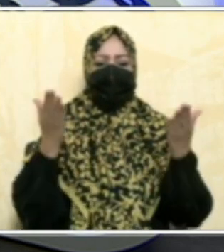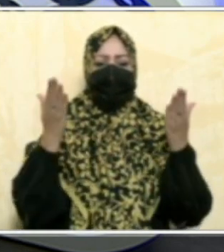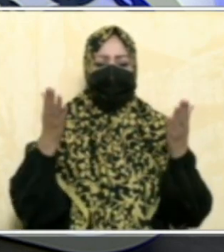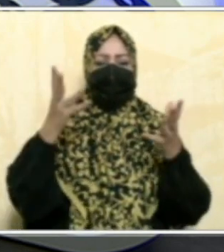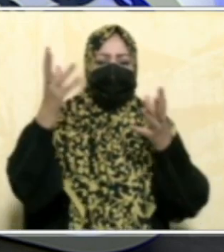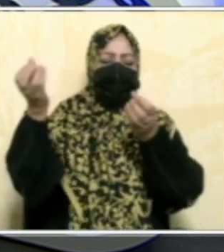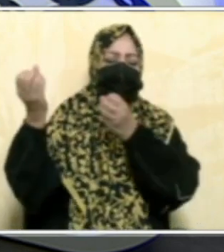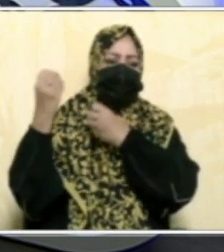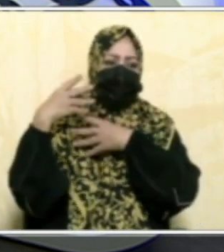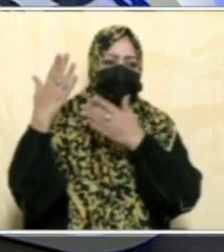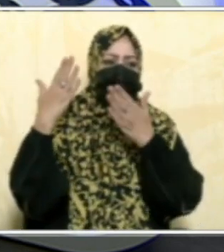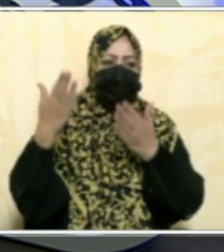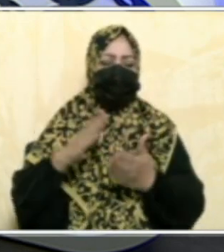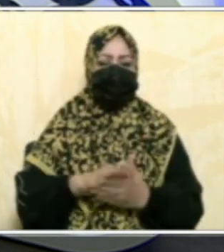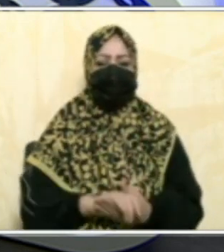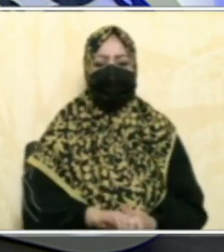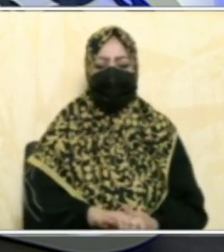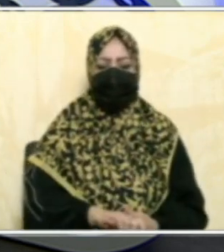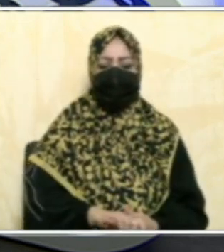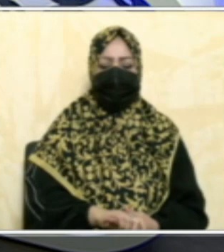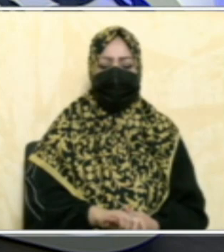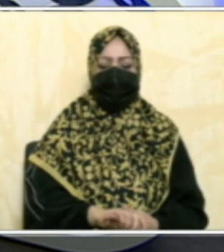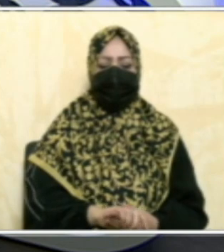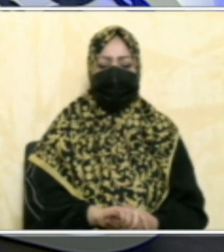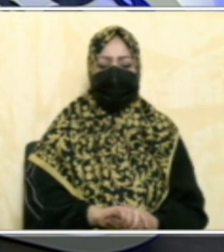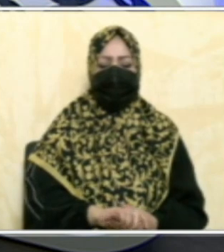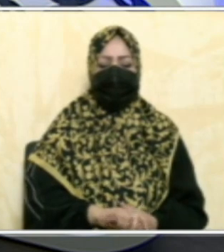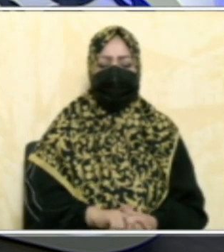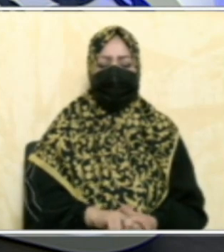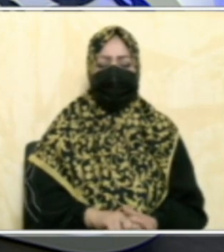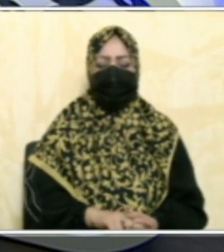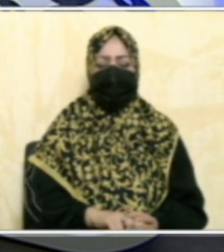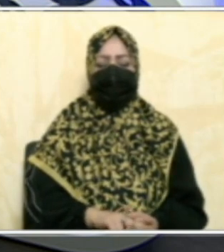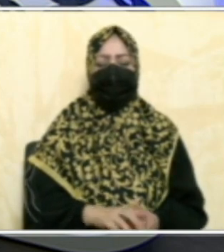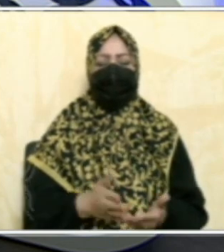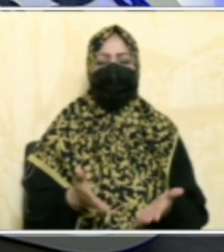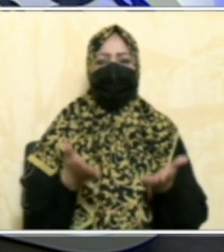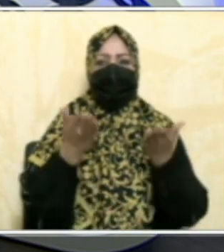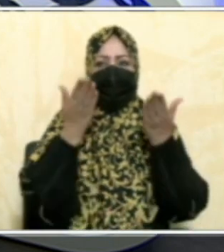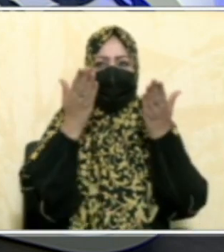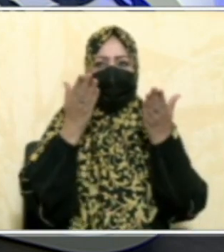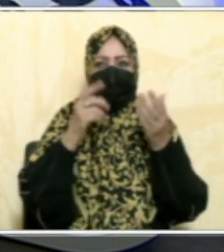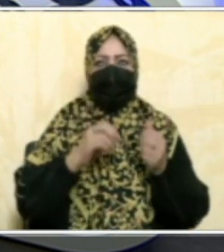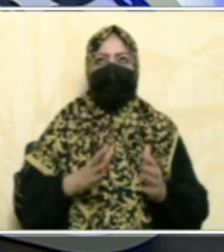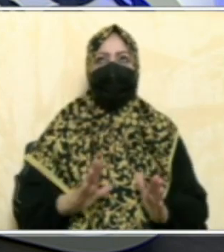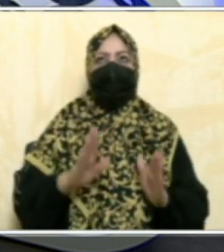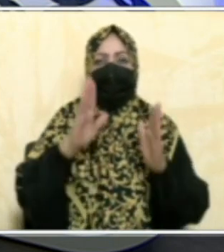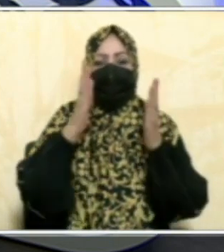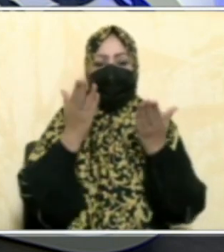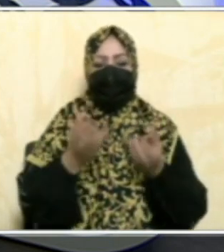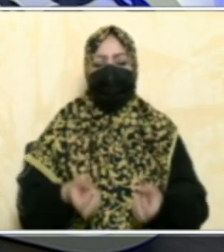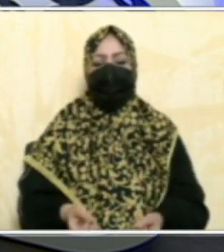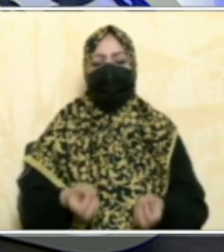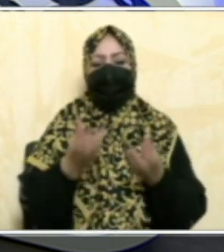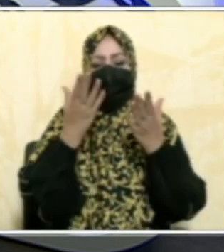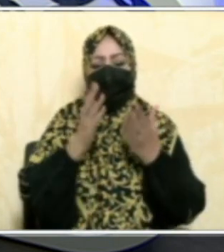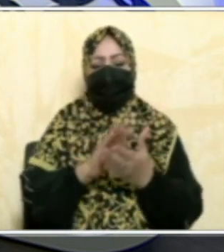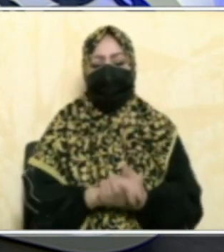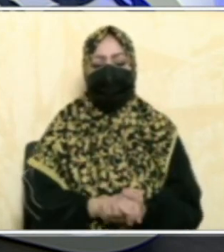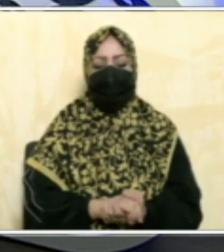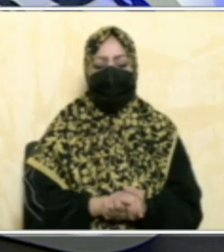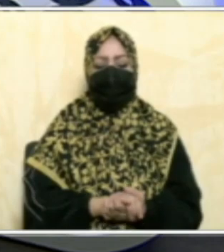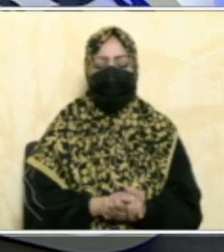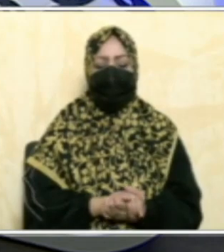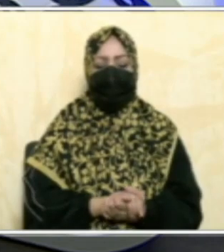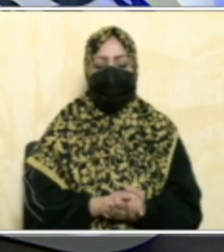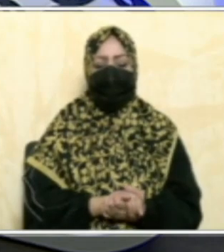بوخر لهذه البلاد. اللهم آمين ورفع الله قدرك، بارك الله فيك. نسأل الله العلي العظيم أن ييسر إخواننا في غزة،